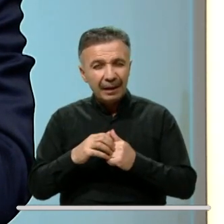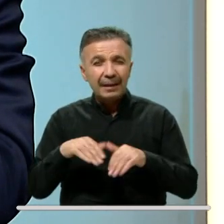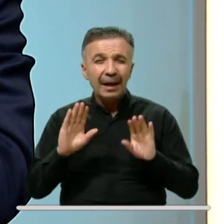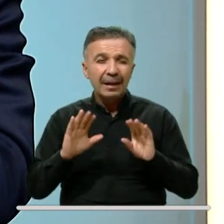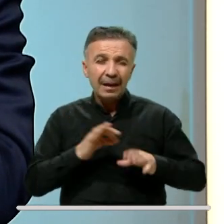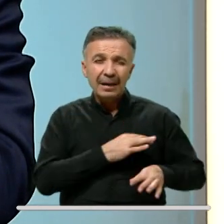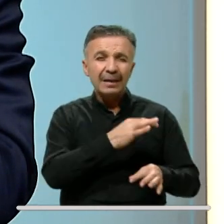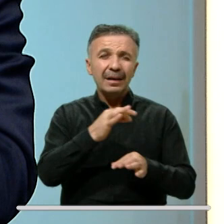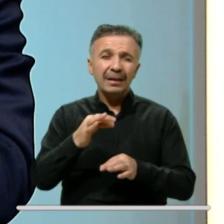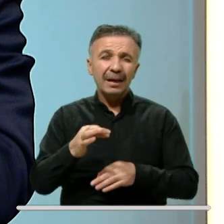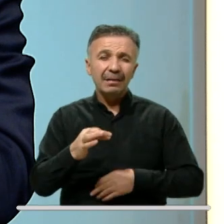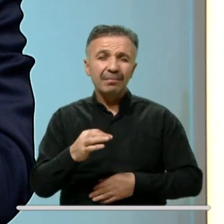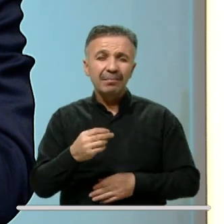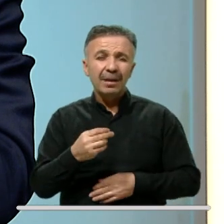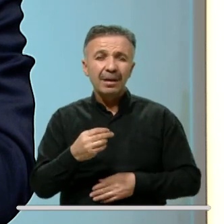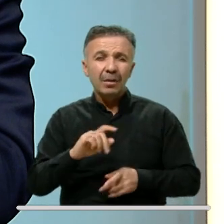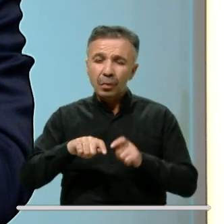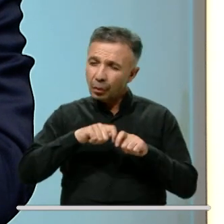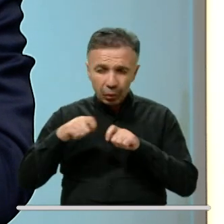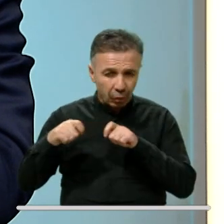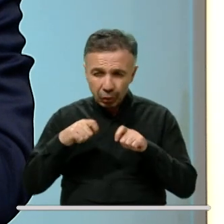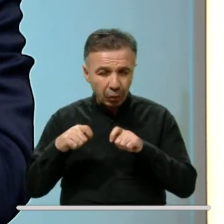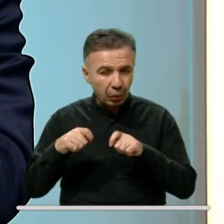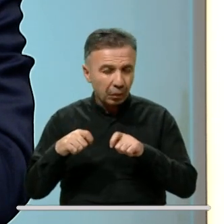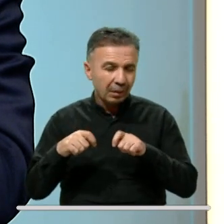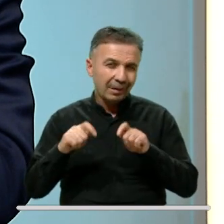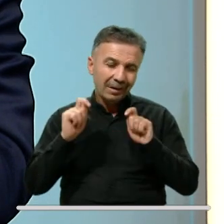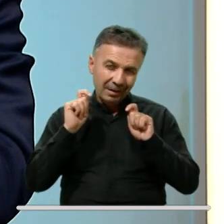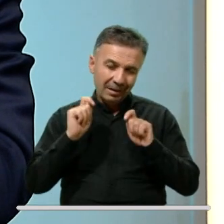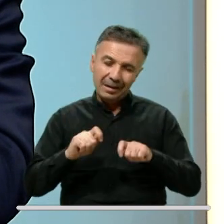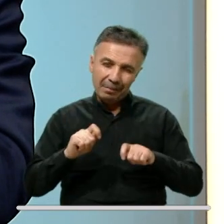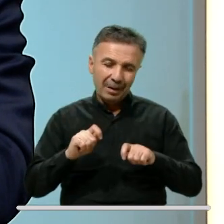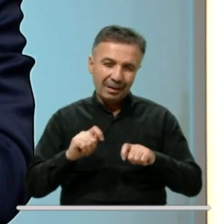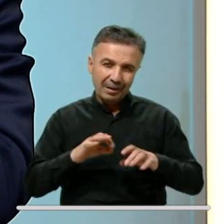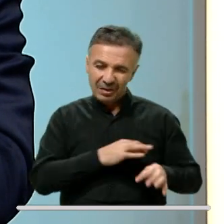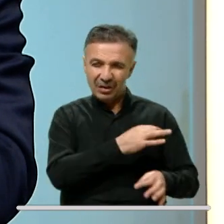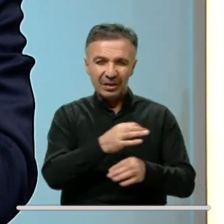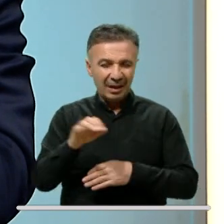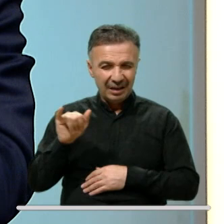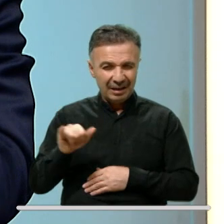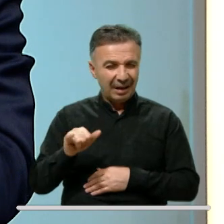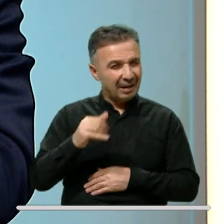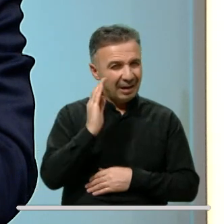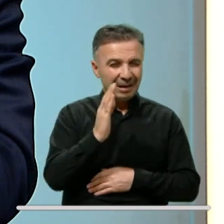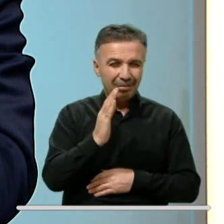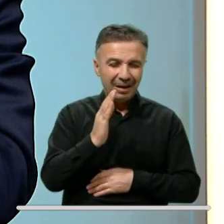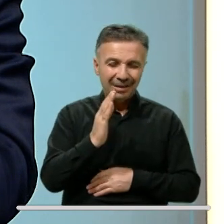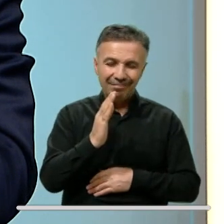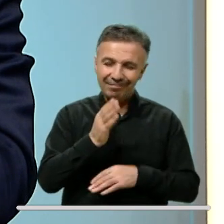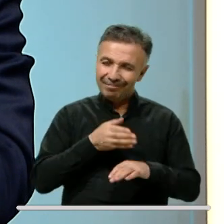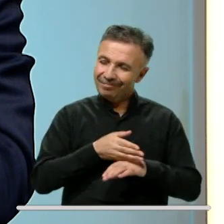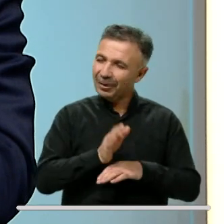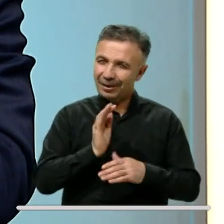gidip istismarcılara, bunlara biz istismarcı diye. Bunlara hoca da dememek lazım. Bunlara hoca dememek lazım. Bu istismarcılara